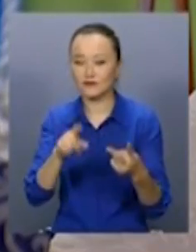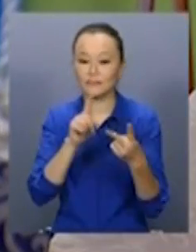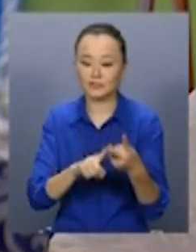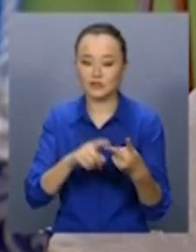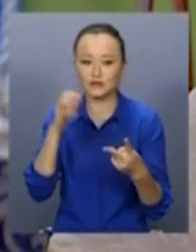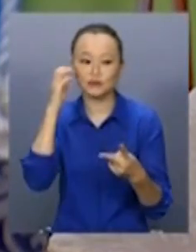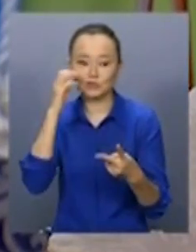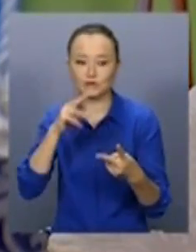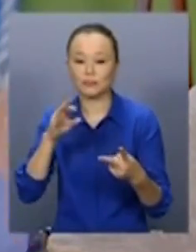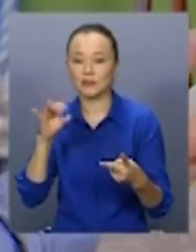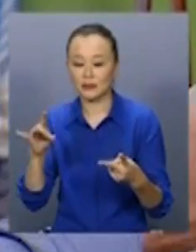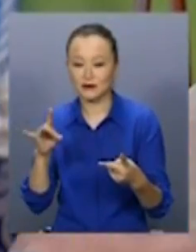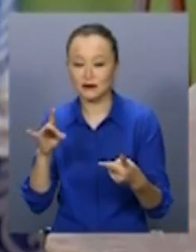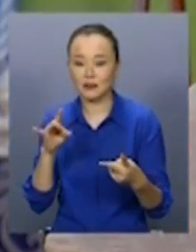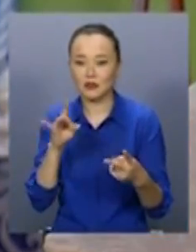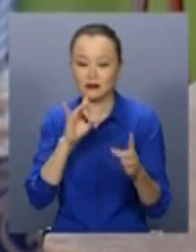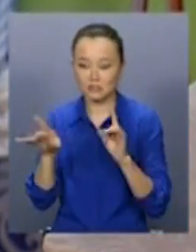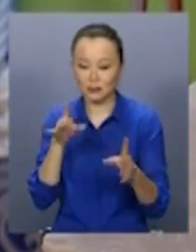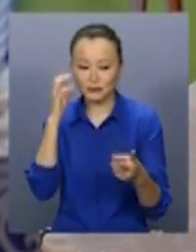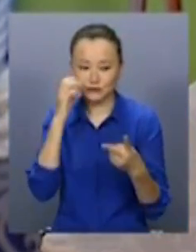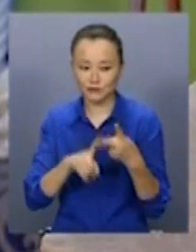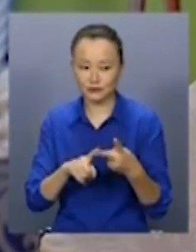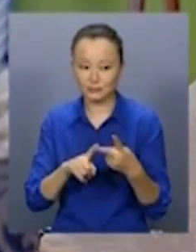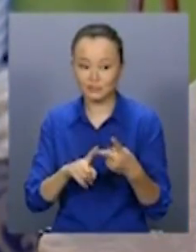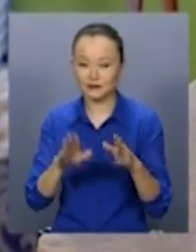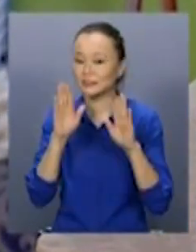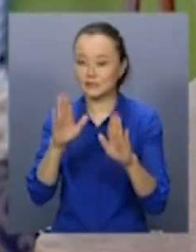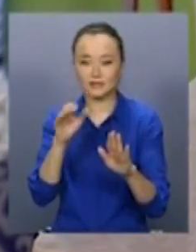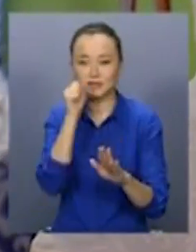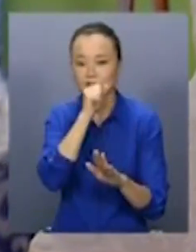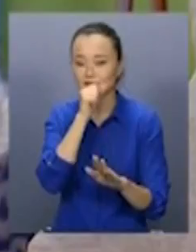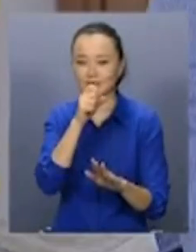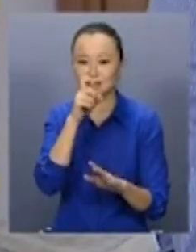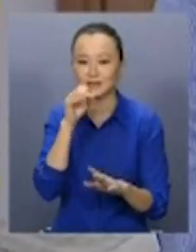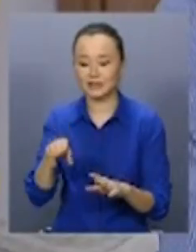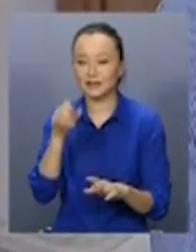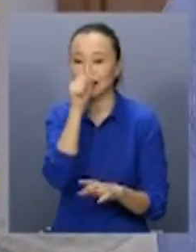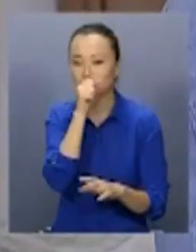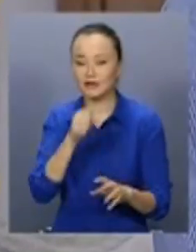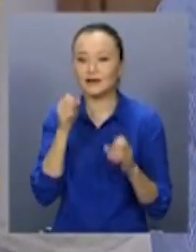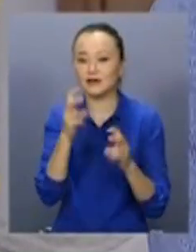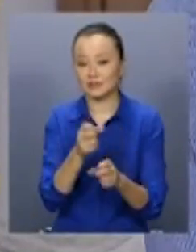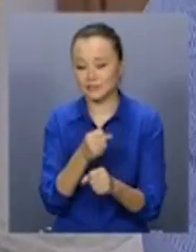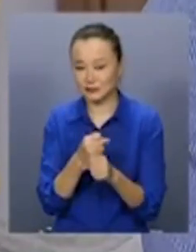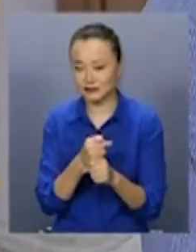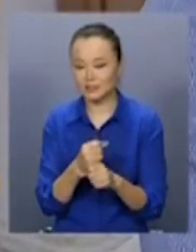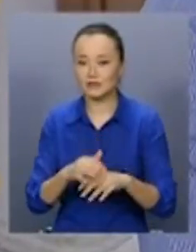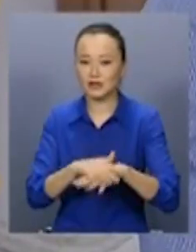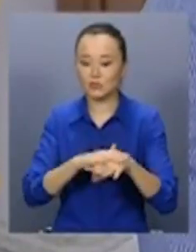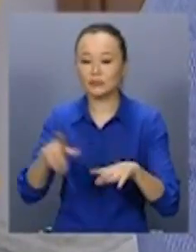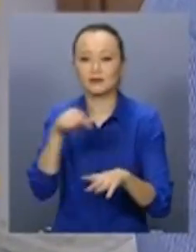пиар. Дұрыс айтасыз. Қайсысын қолданасыз? Хит ән. Тек қана хит ән. Хит әнді қалай таңдайсыз? Негізі хит әнді халық